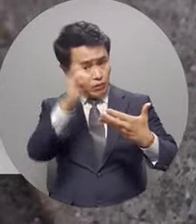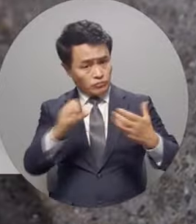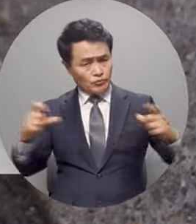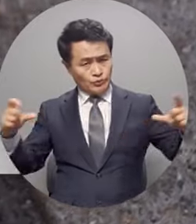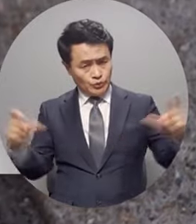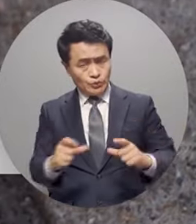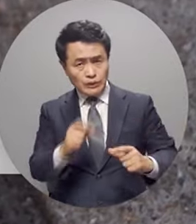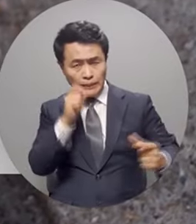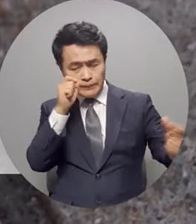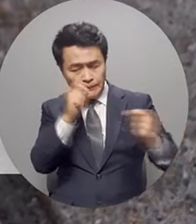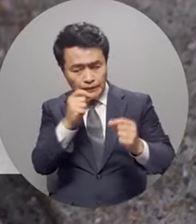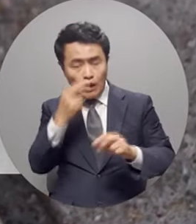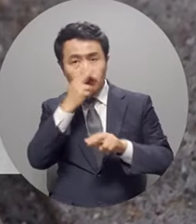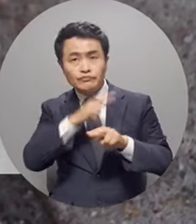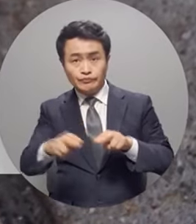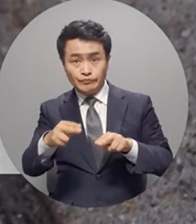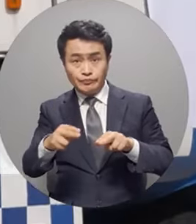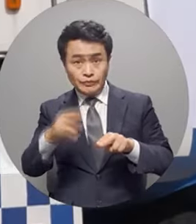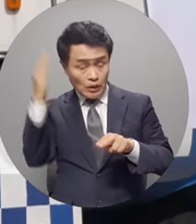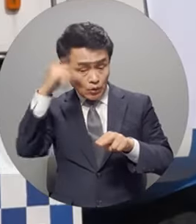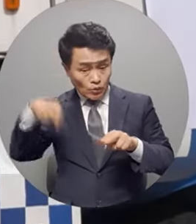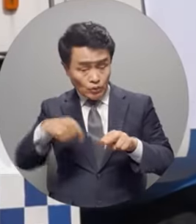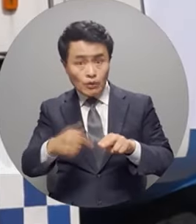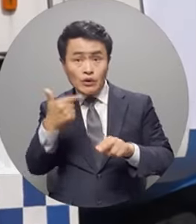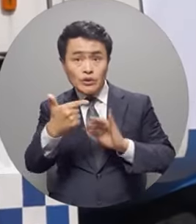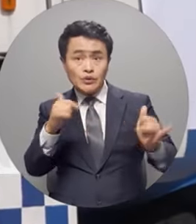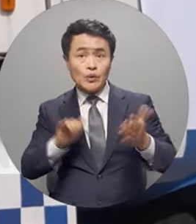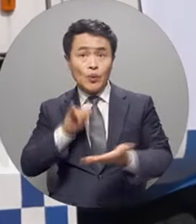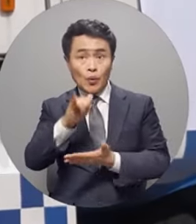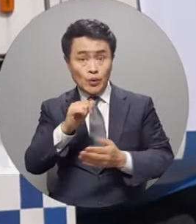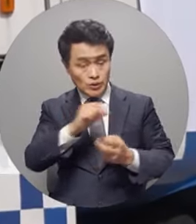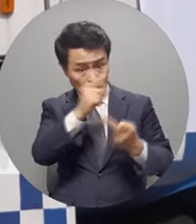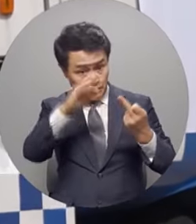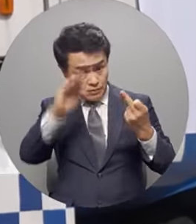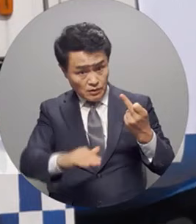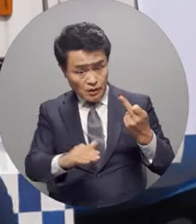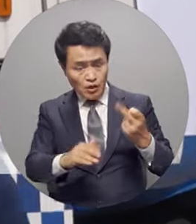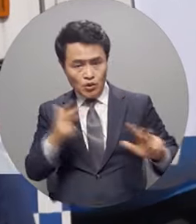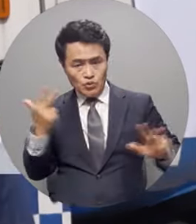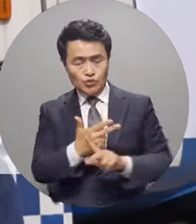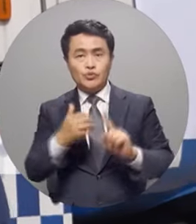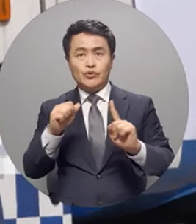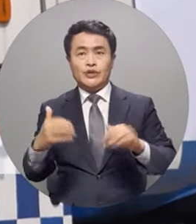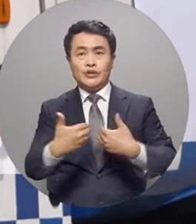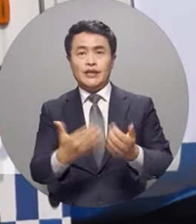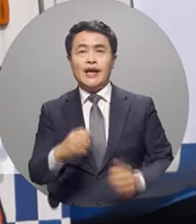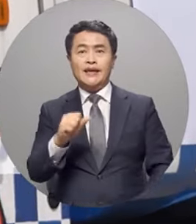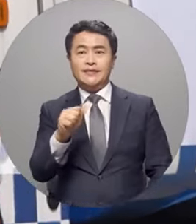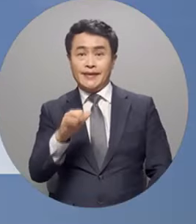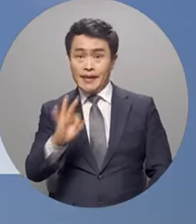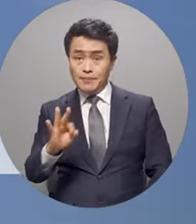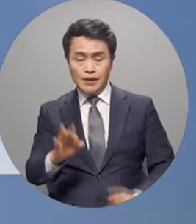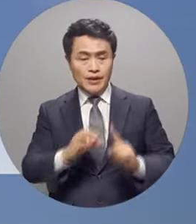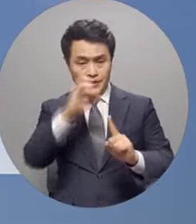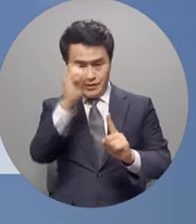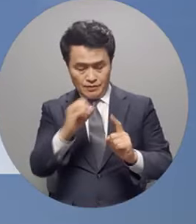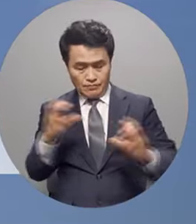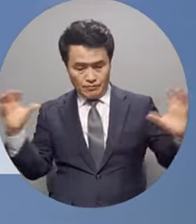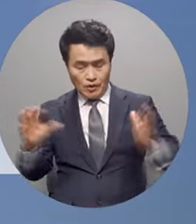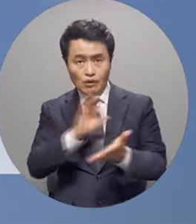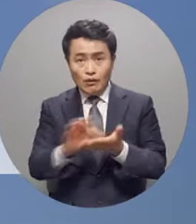친환경 연료입니다 국내 여섯 개 항공사는 올 연말까지 주 1회 프를 1% 혼합한 연료를